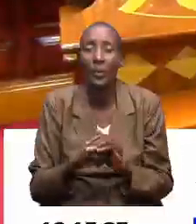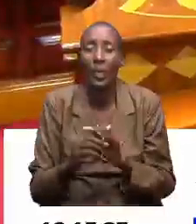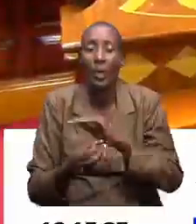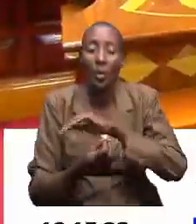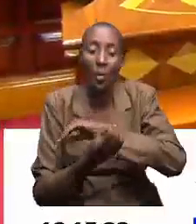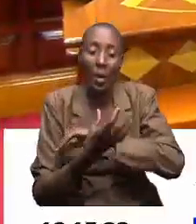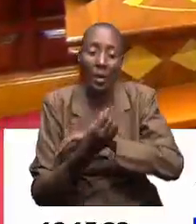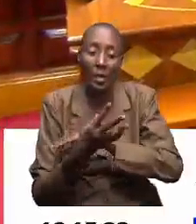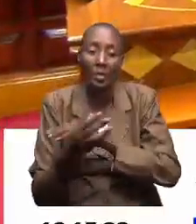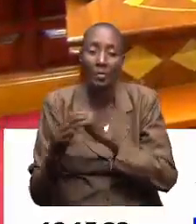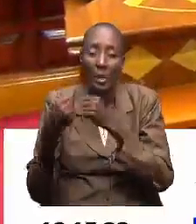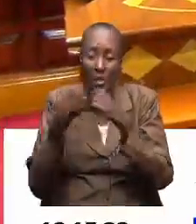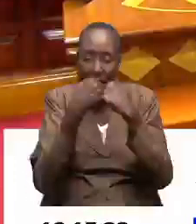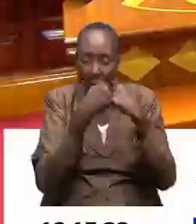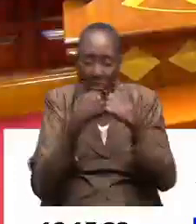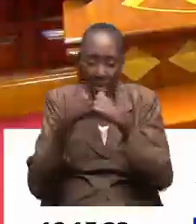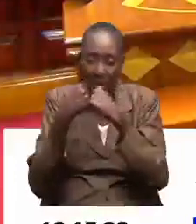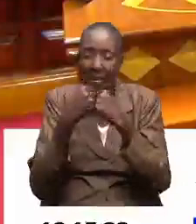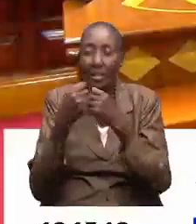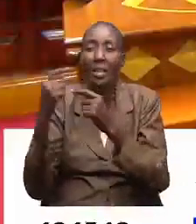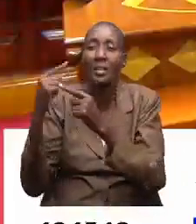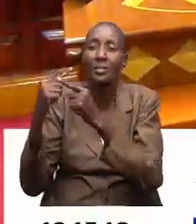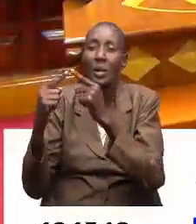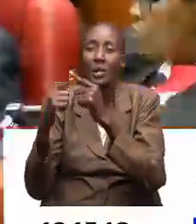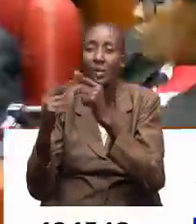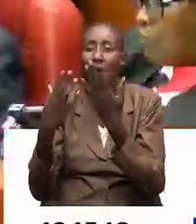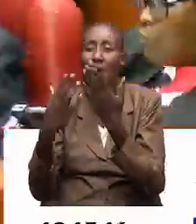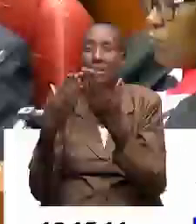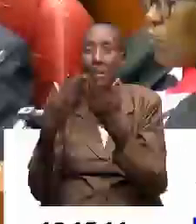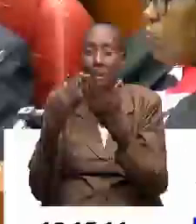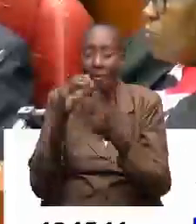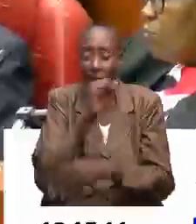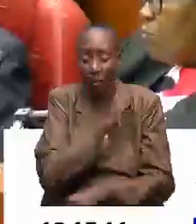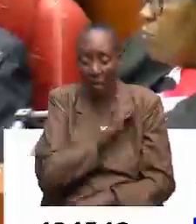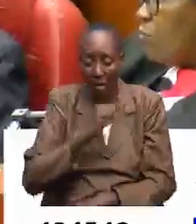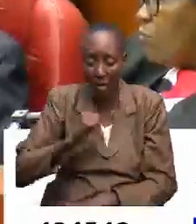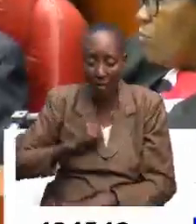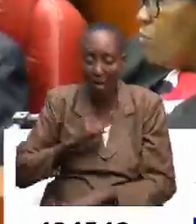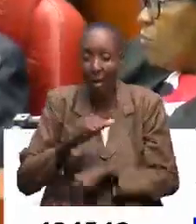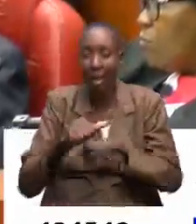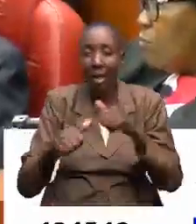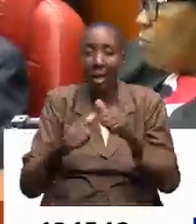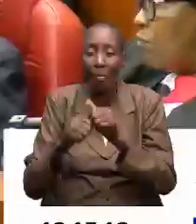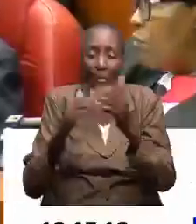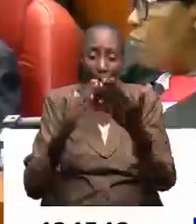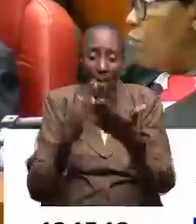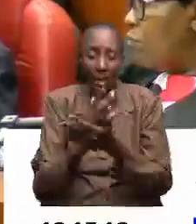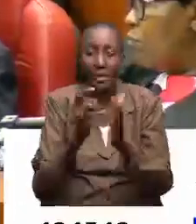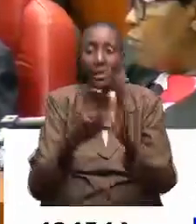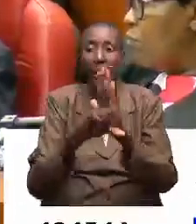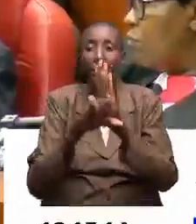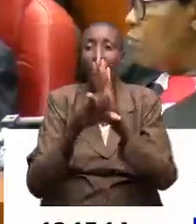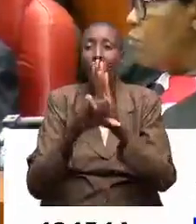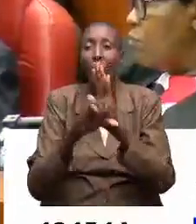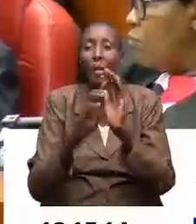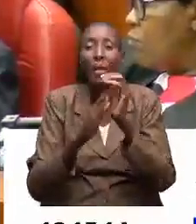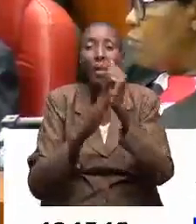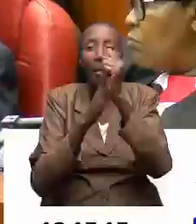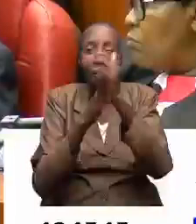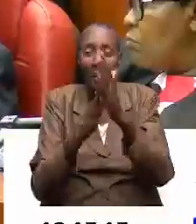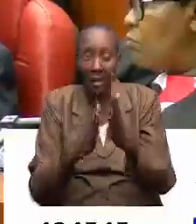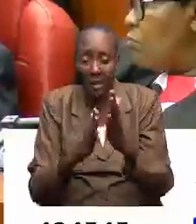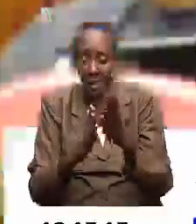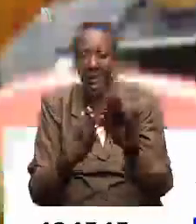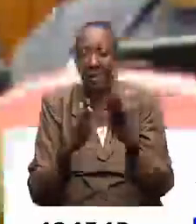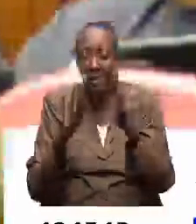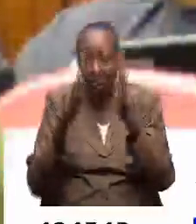masaibu wanayopitia wateja wao mbele ya kamati ya bunge la seneti kuhusu haki na sheria, viongozi wa mashirika ya kutetea haki za binadamu